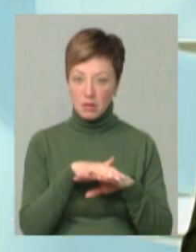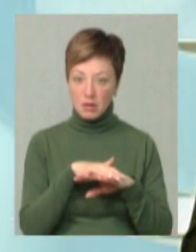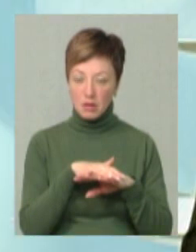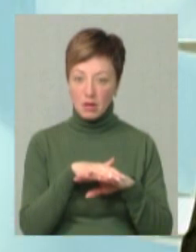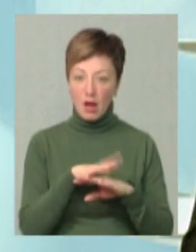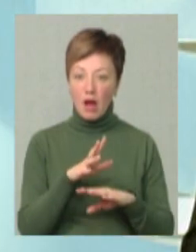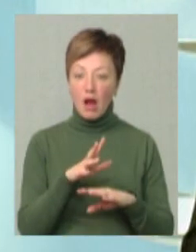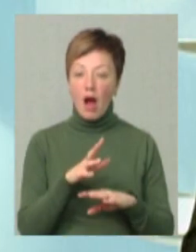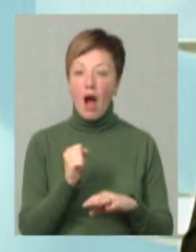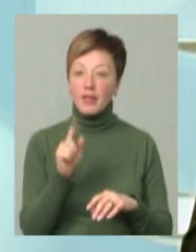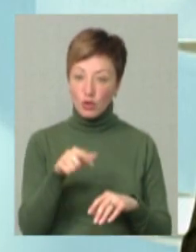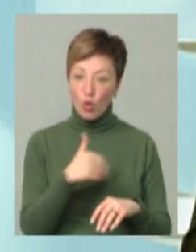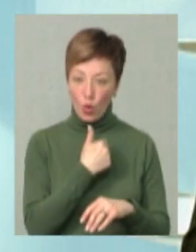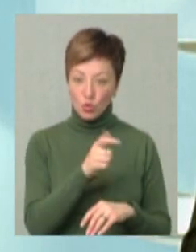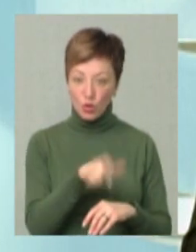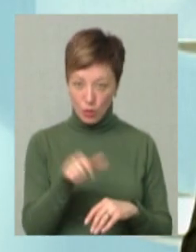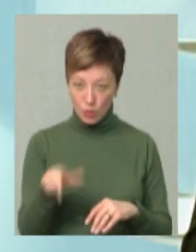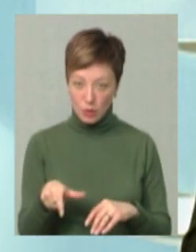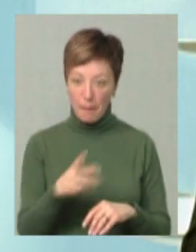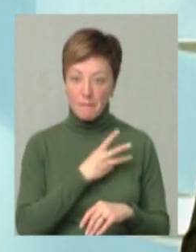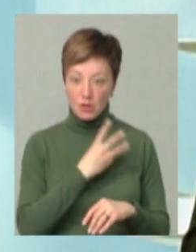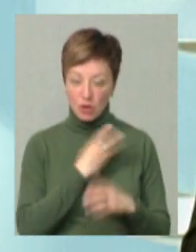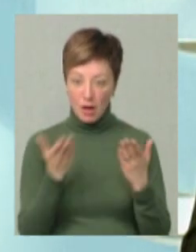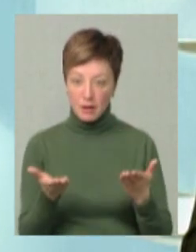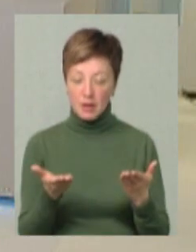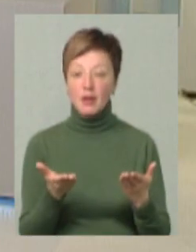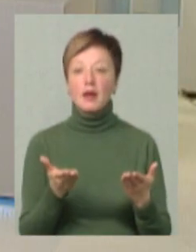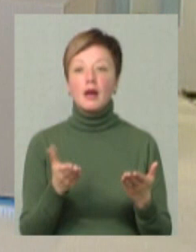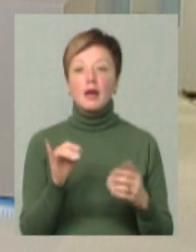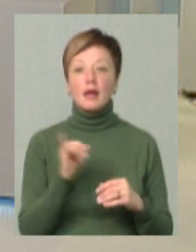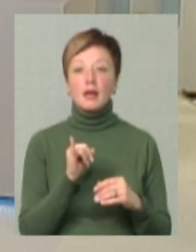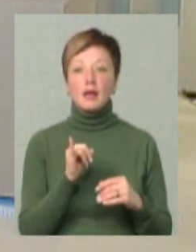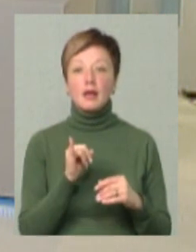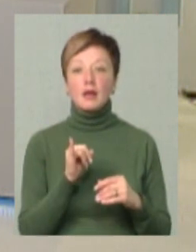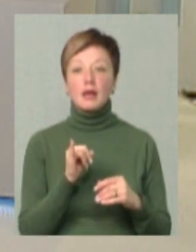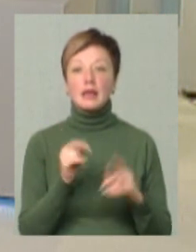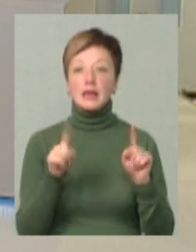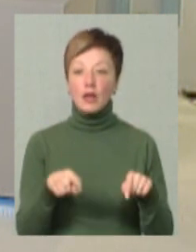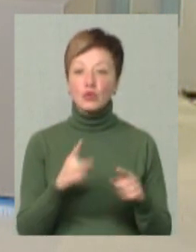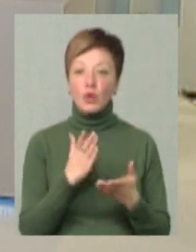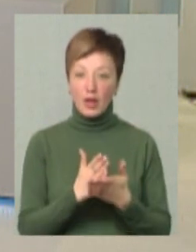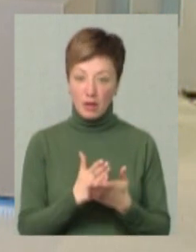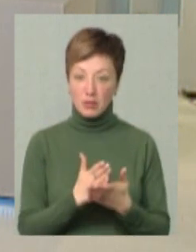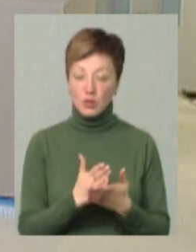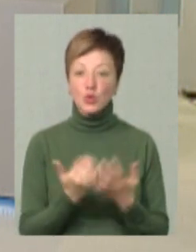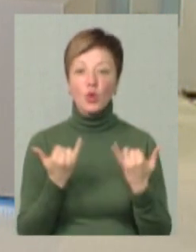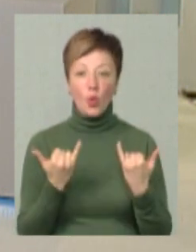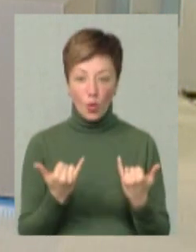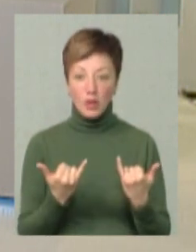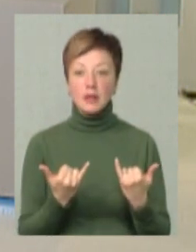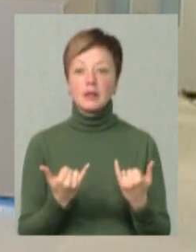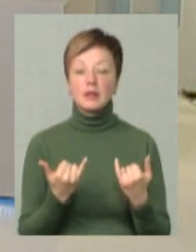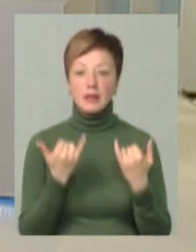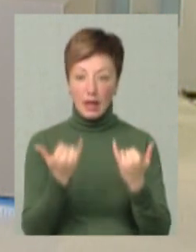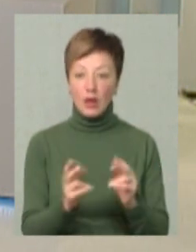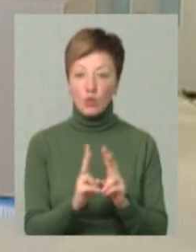імперативно, а те, що хочуть люди, бажання. і те, що є наявність. Сьогодні, тепер,